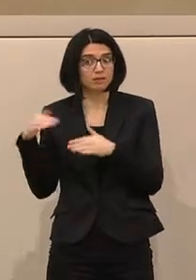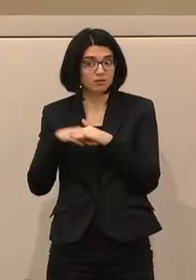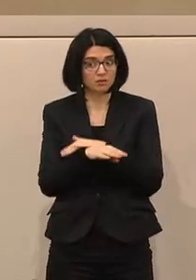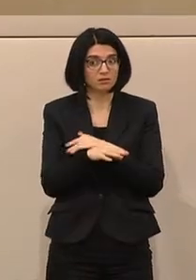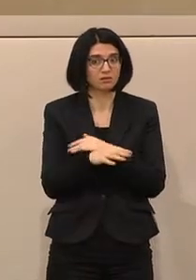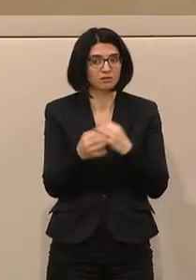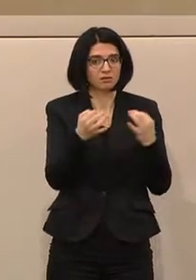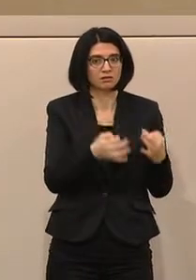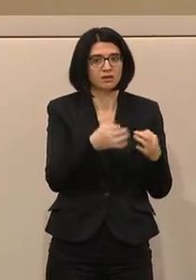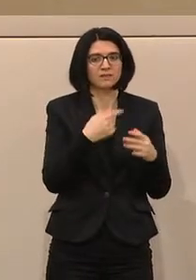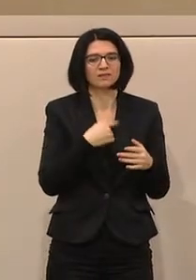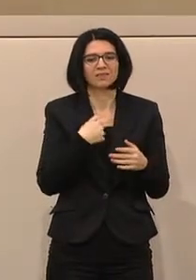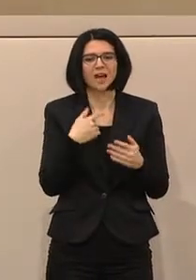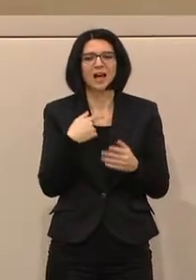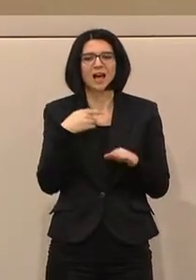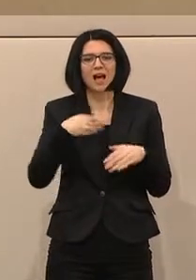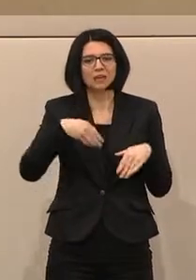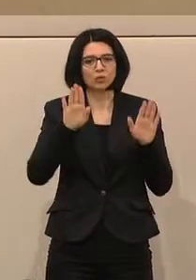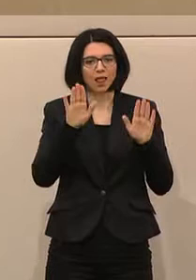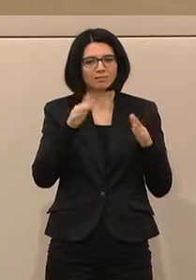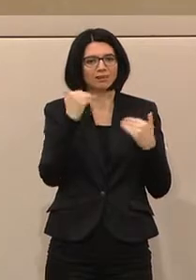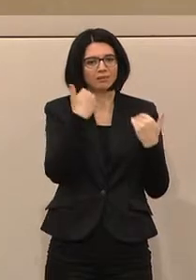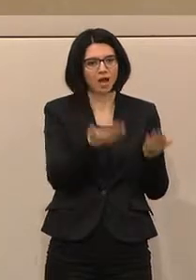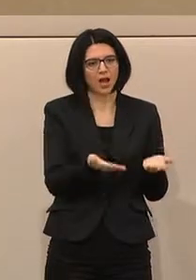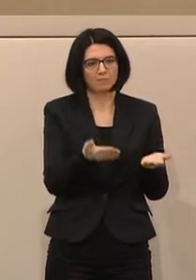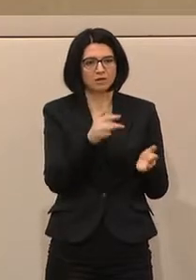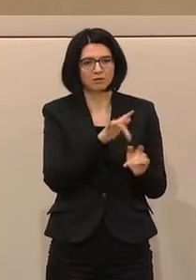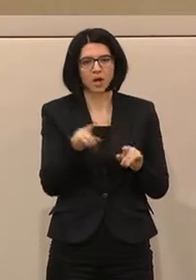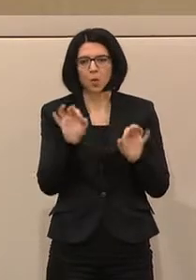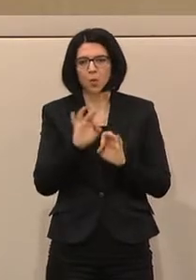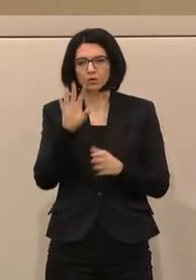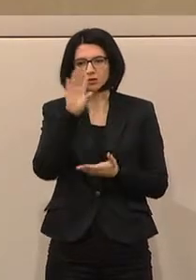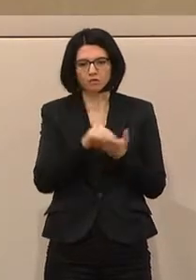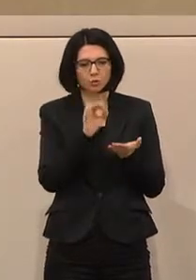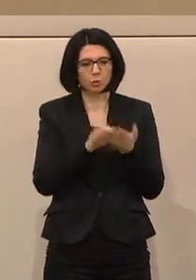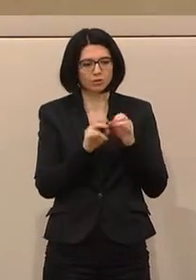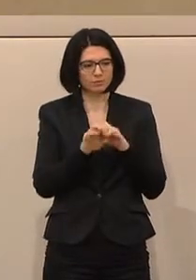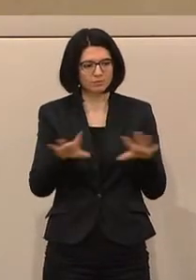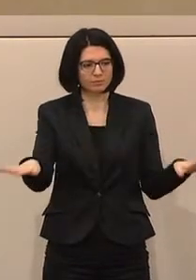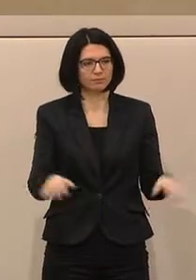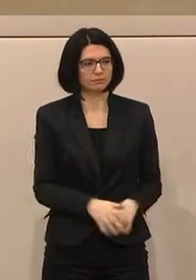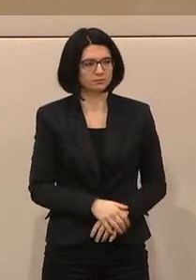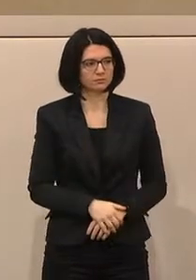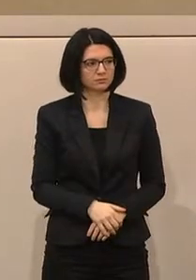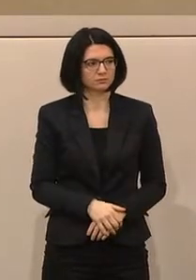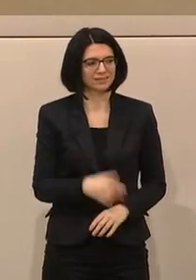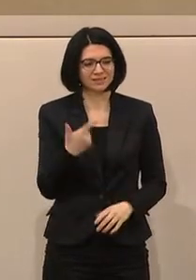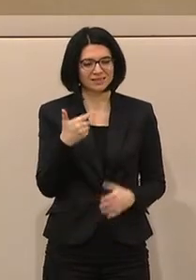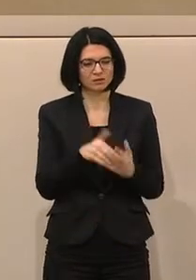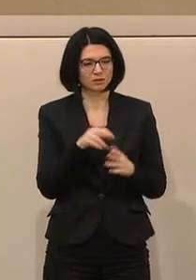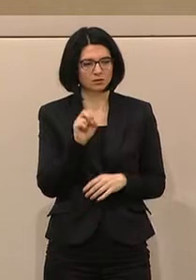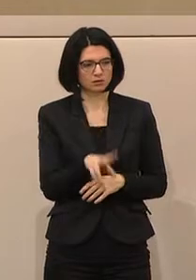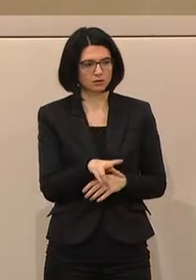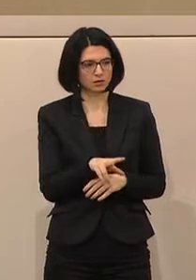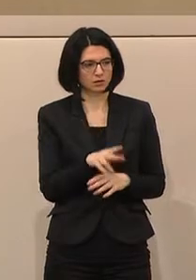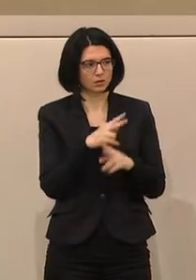dann in Asylantenheimen oder im Bereich ihres Wohnorts ausbreiten können. Das Ende